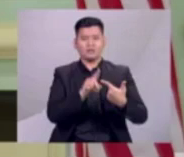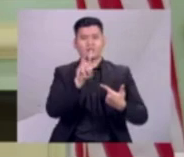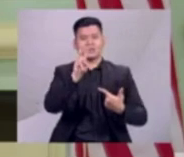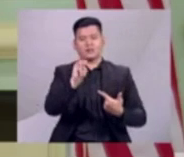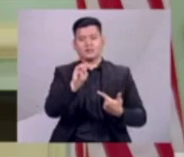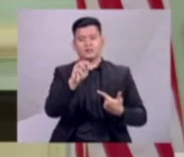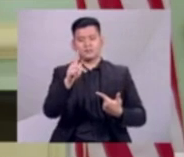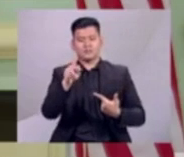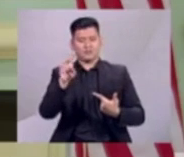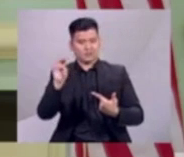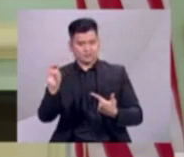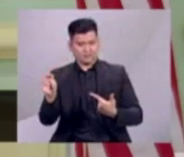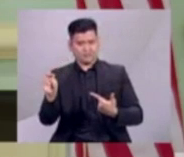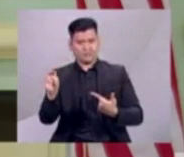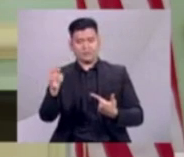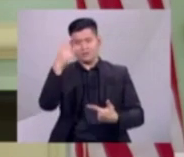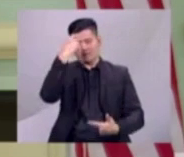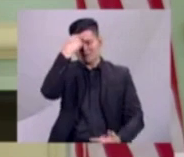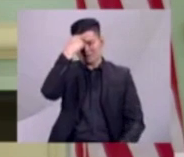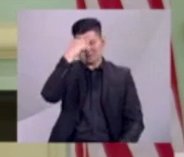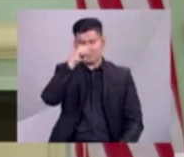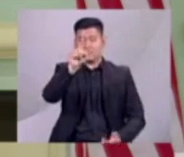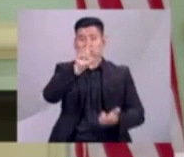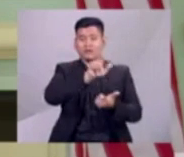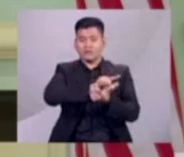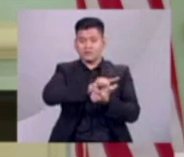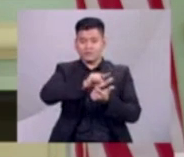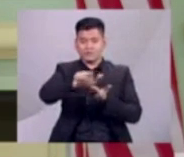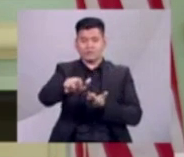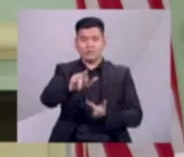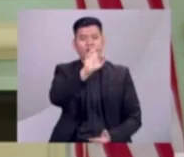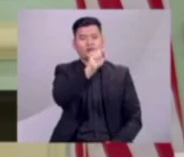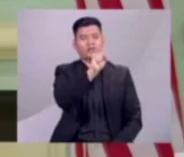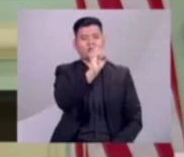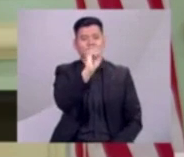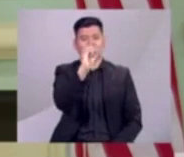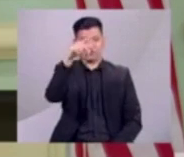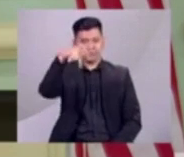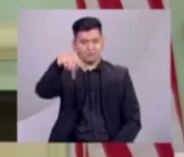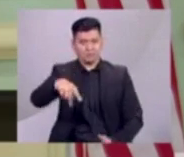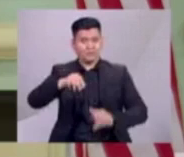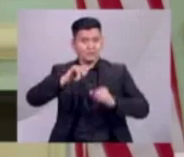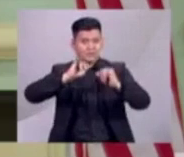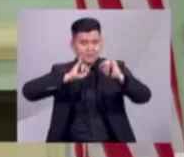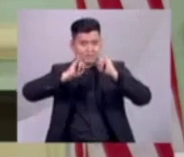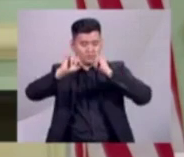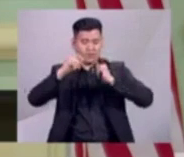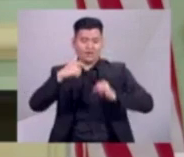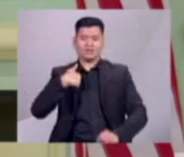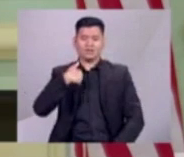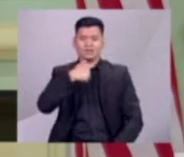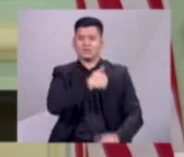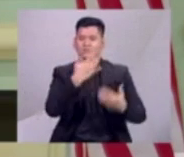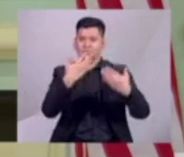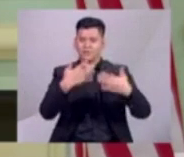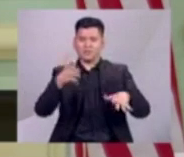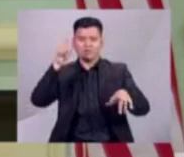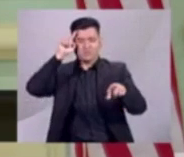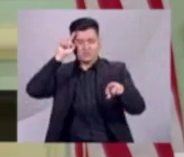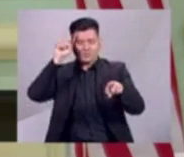negara bagi kelulusan jadi gitulah Setuju cuma sop itu akan